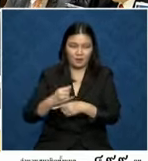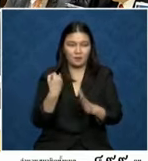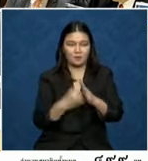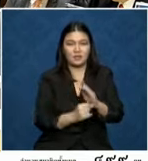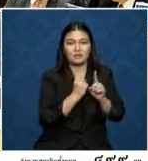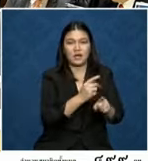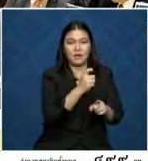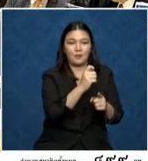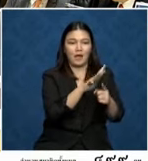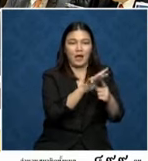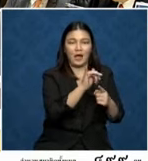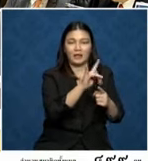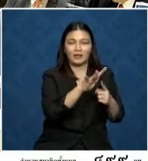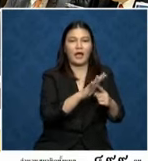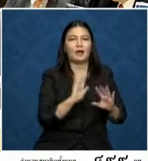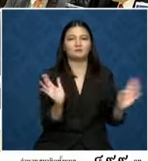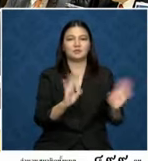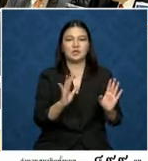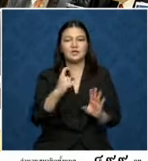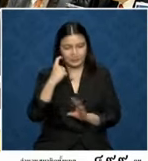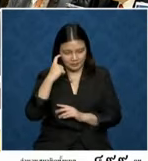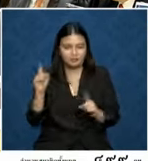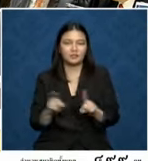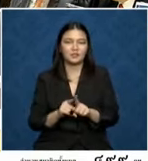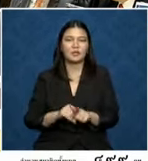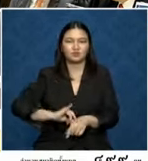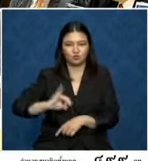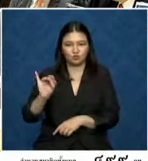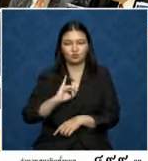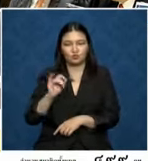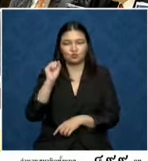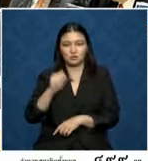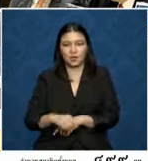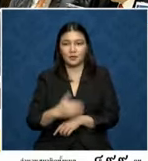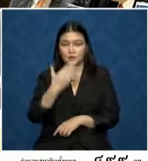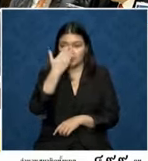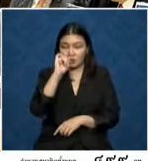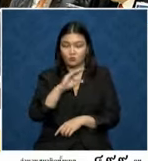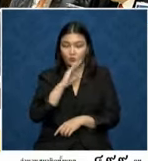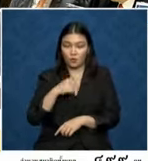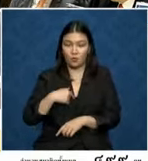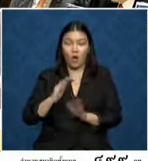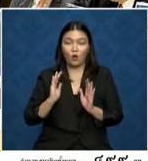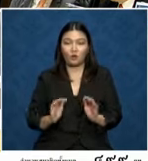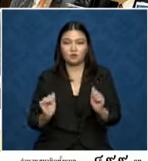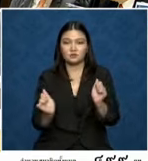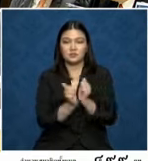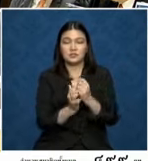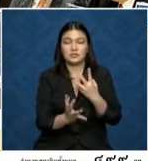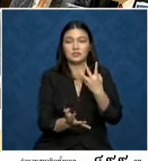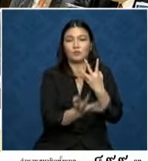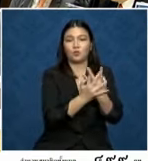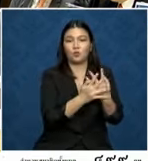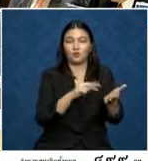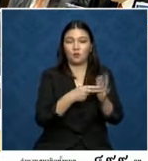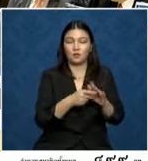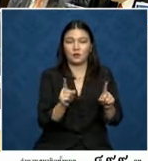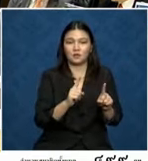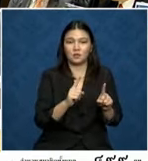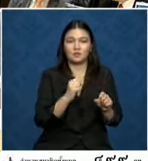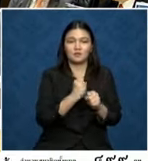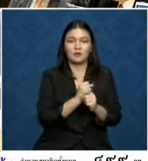ประเทศว่าด้วยสิทธิและพลเมืองสิทธิการเมืองที่กำหนดว่าบุคคลจะถูกจำคุกเพียงเพราะเหตุว่าไม่สาม